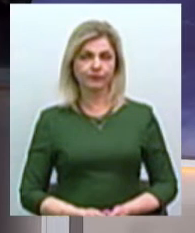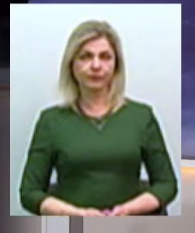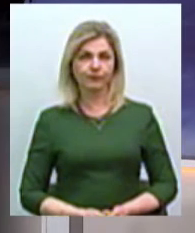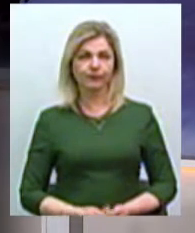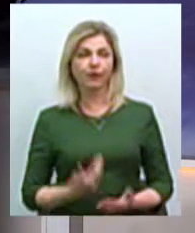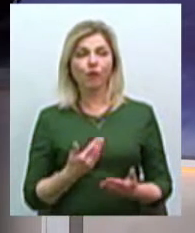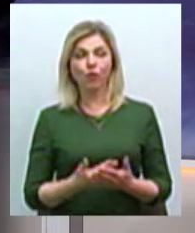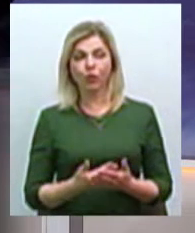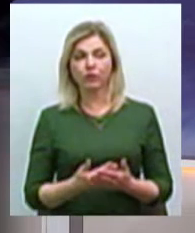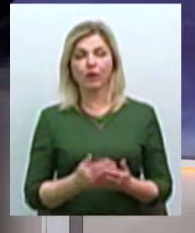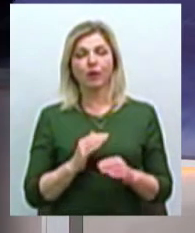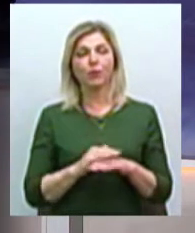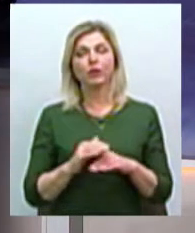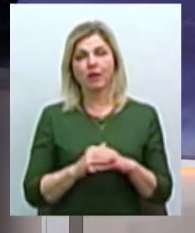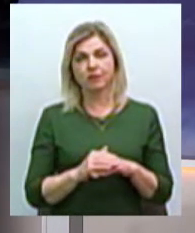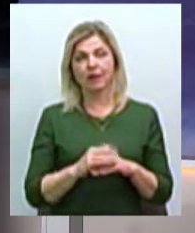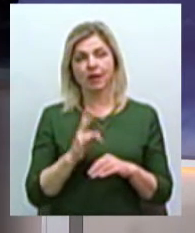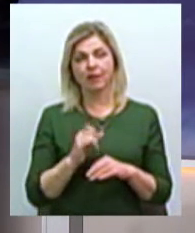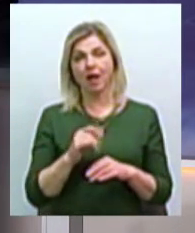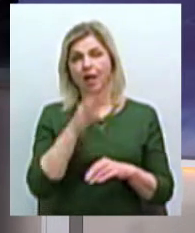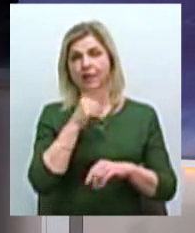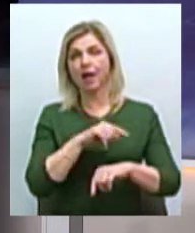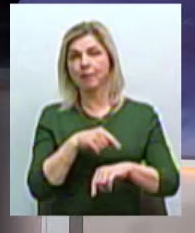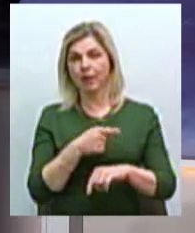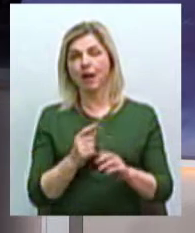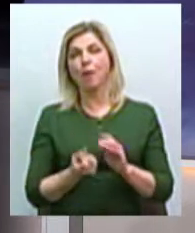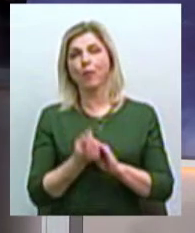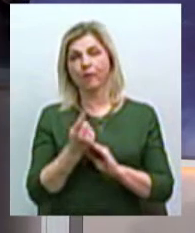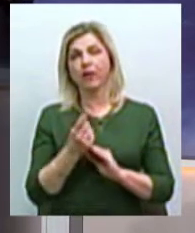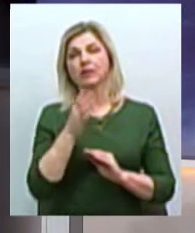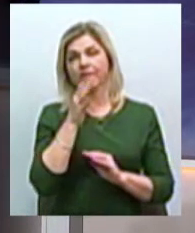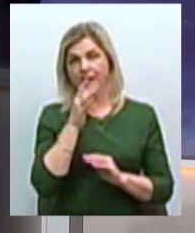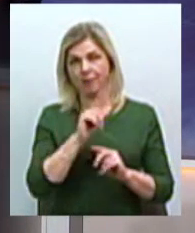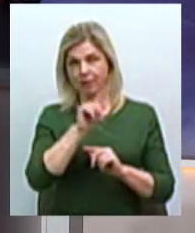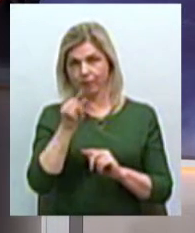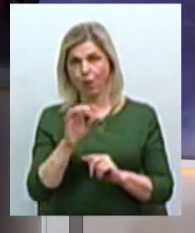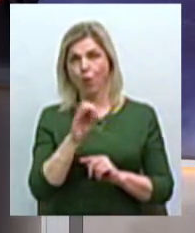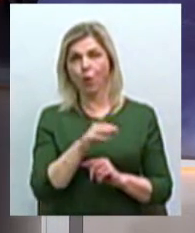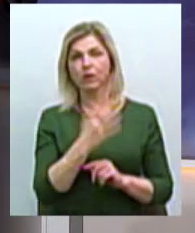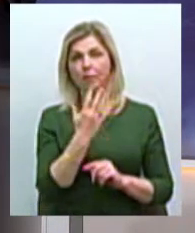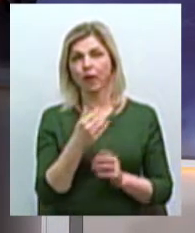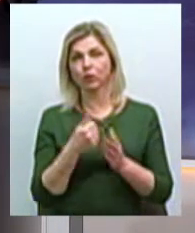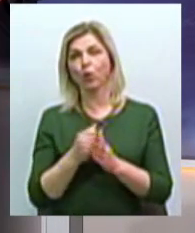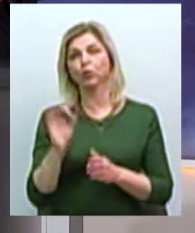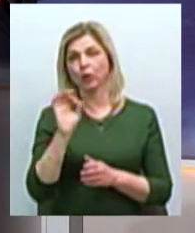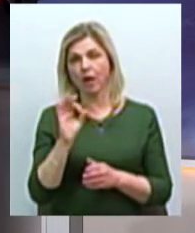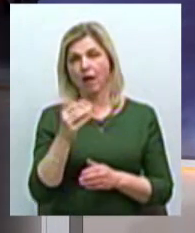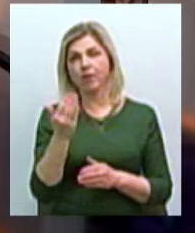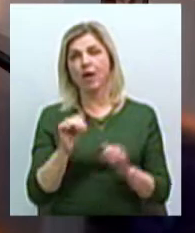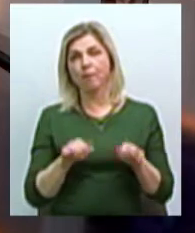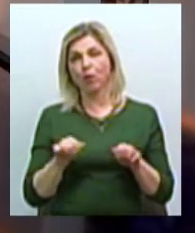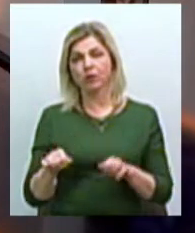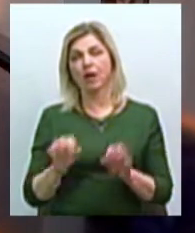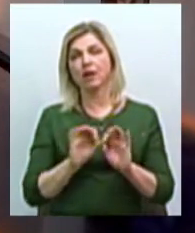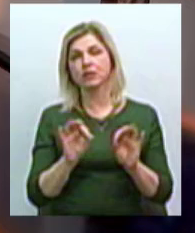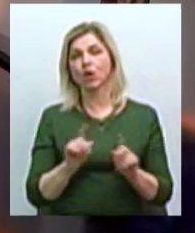Отже, будь ласка, зараз на таймері з'явиться відрахунок від 5 хвилин до нуля, і ви маєте змогу розповісти про те, що зроблено,